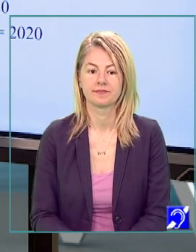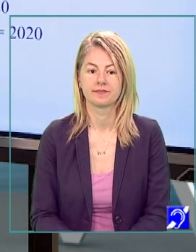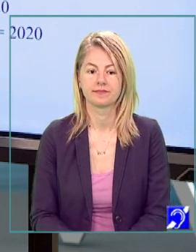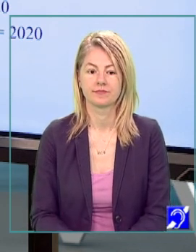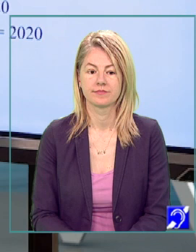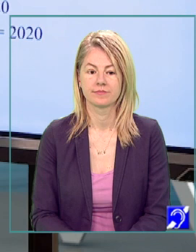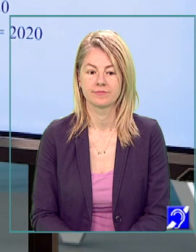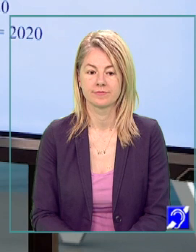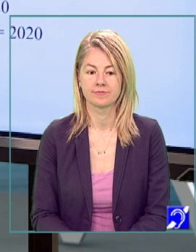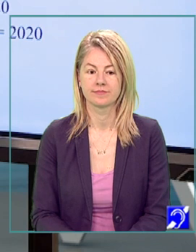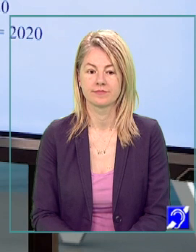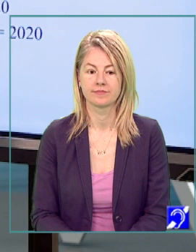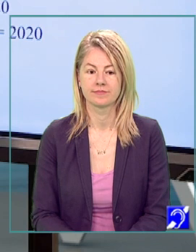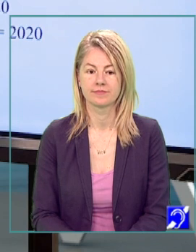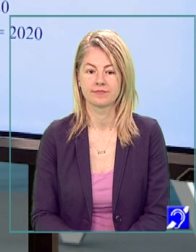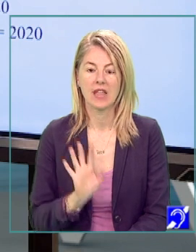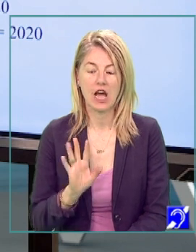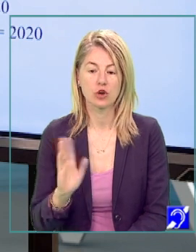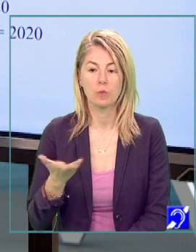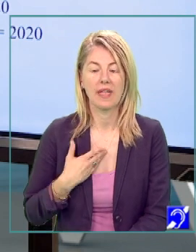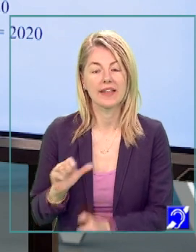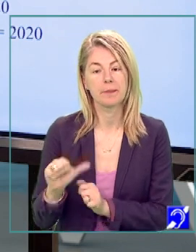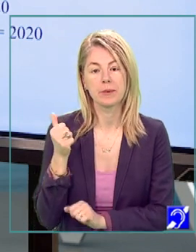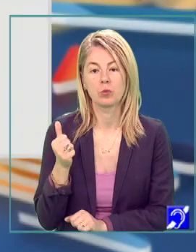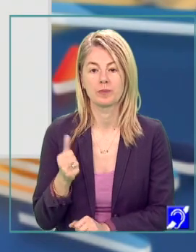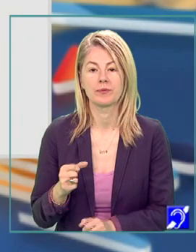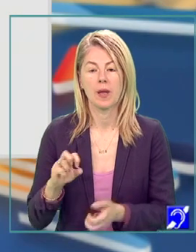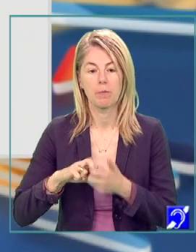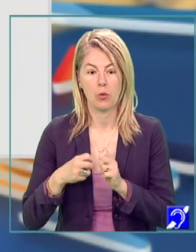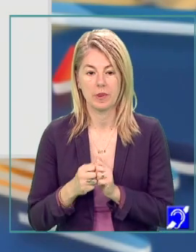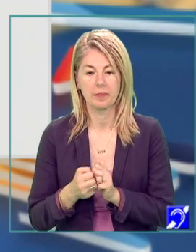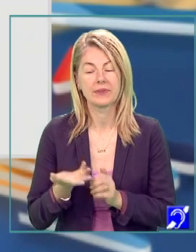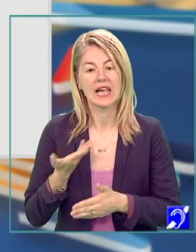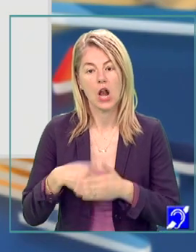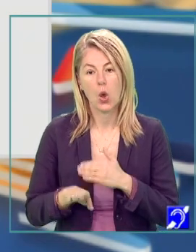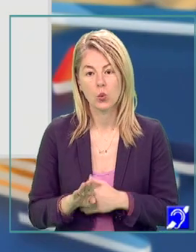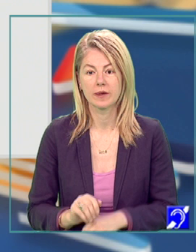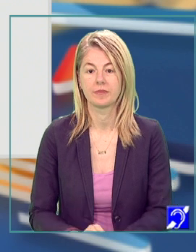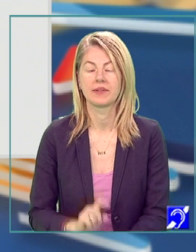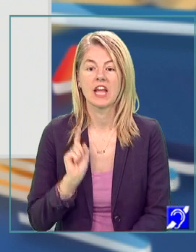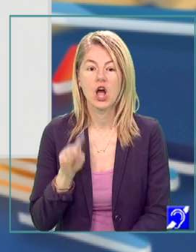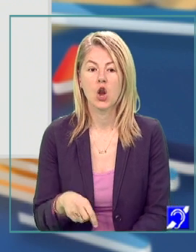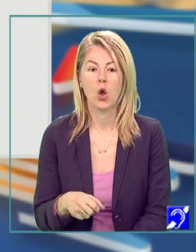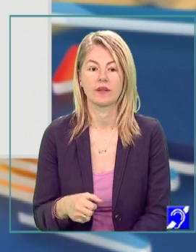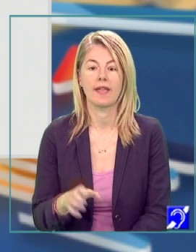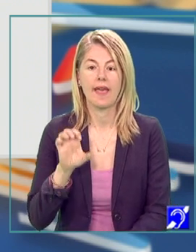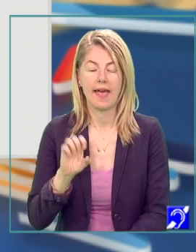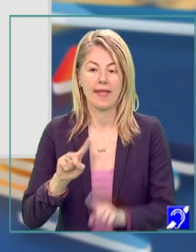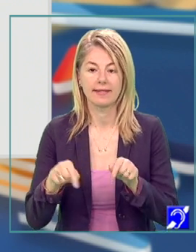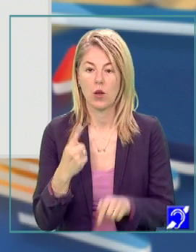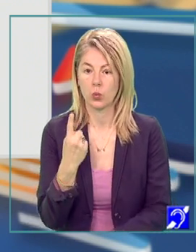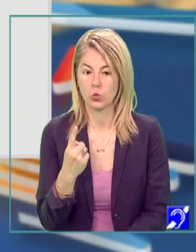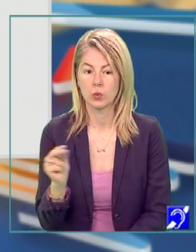de 2020, așa cum ni se dădea în exercițiu. Înlocuim. În loc de e de